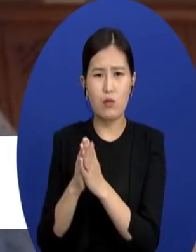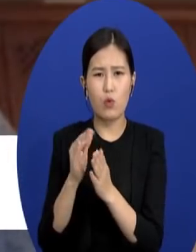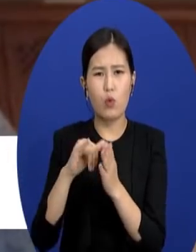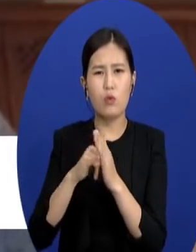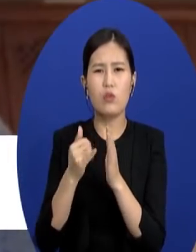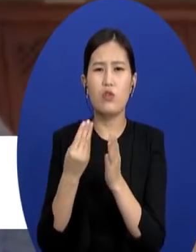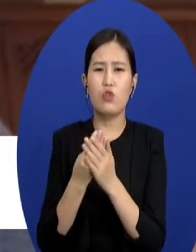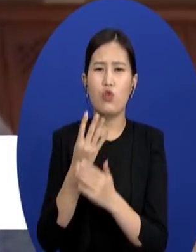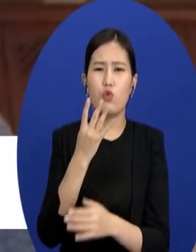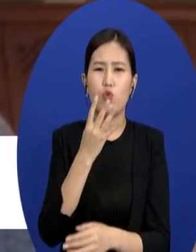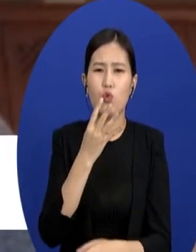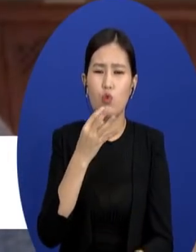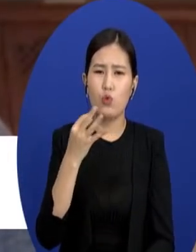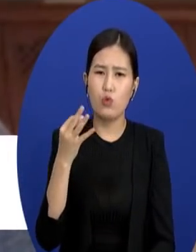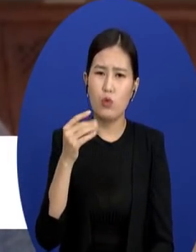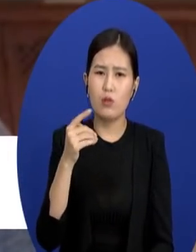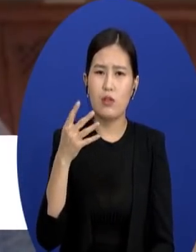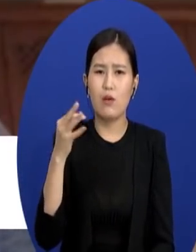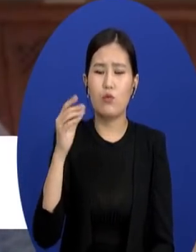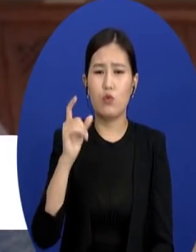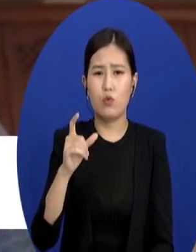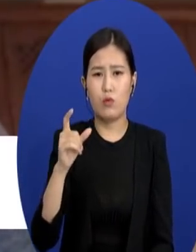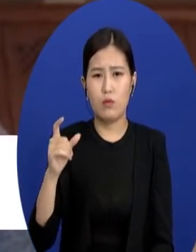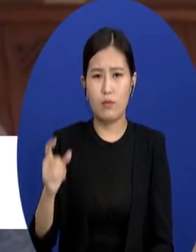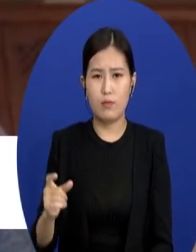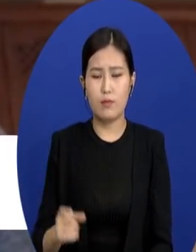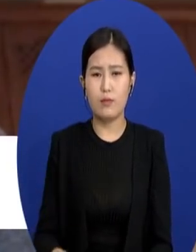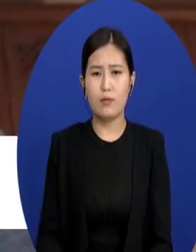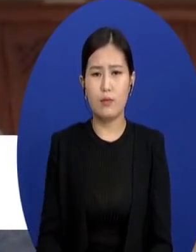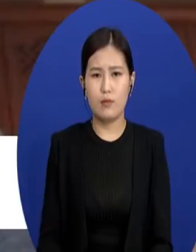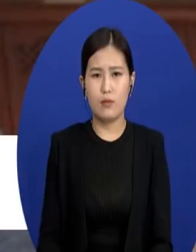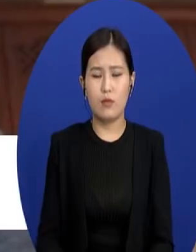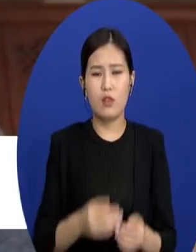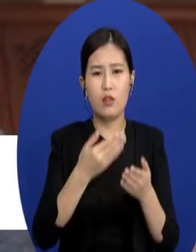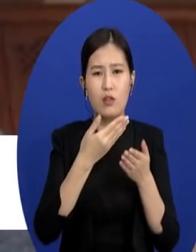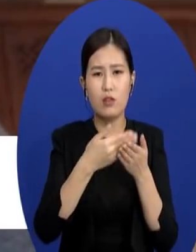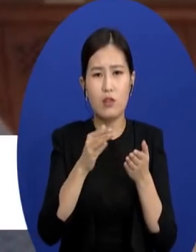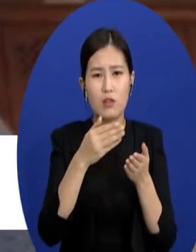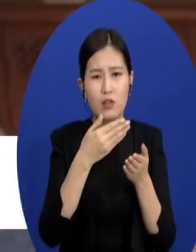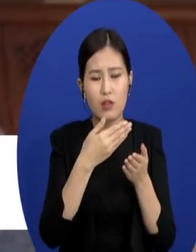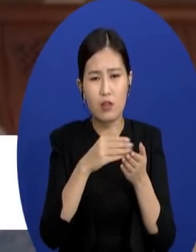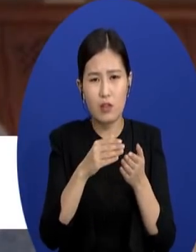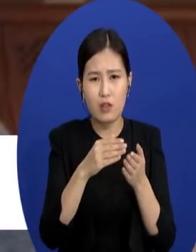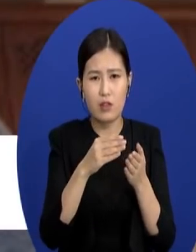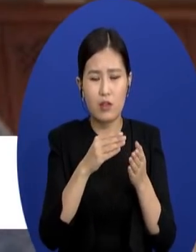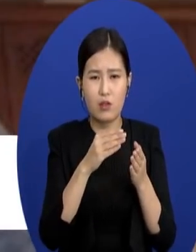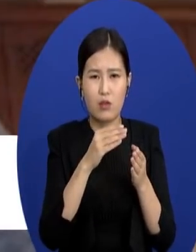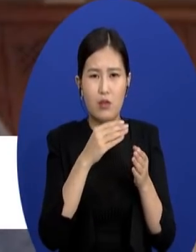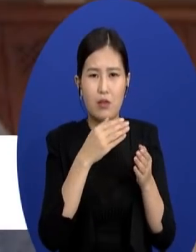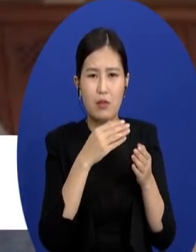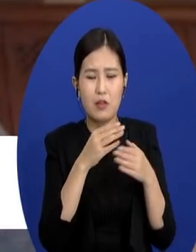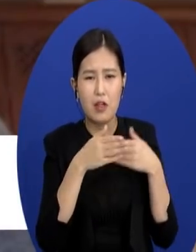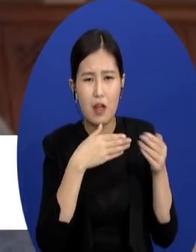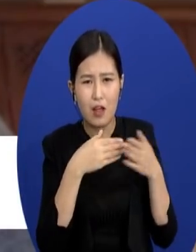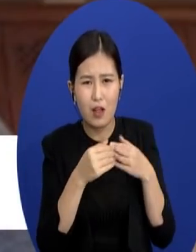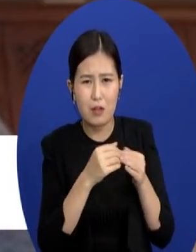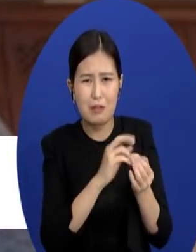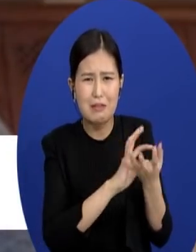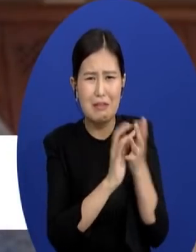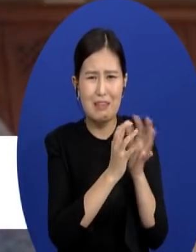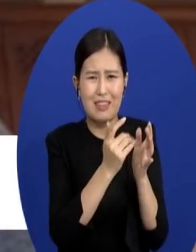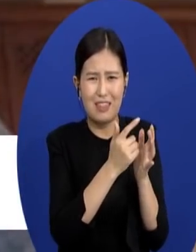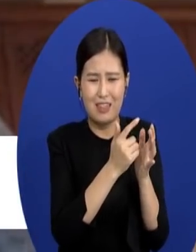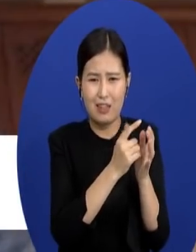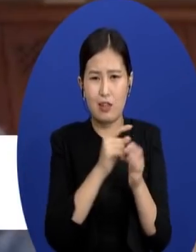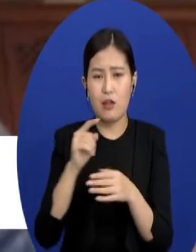байгаа байхгүй юу? Зүгээр хөдөлтооны нийтийн боогнорсон хэсгийг бодвол барилгын салбарт одоо дотор үйл ажиллагаа явуулж